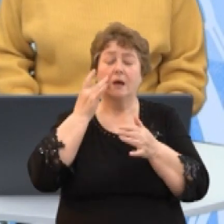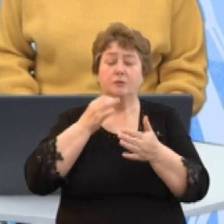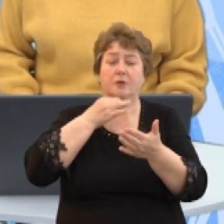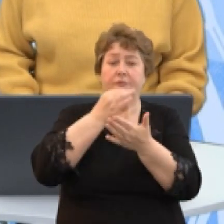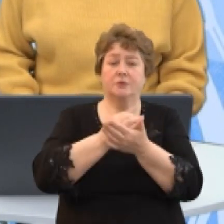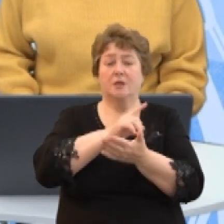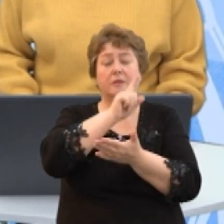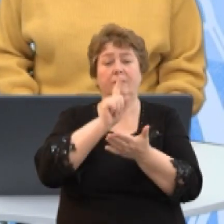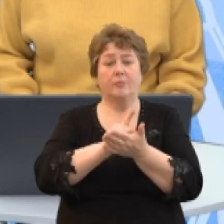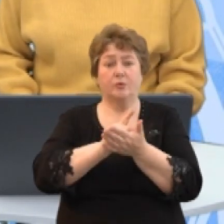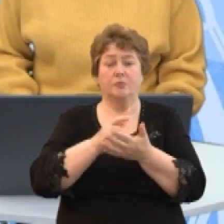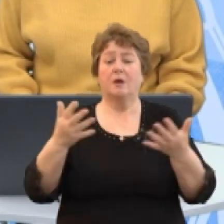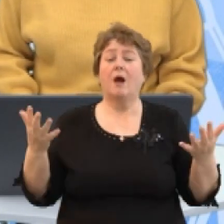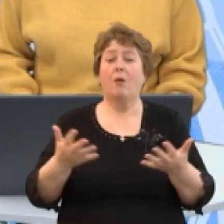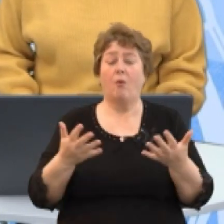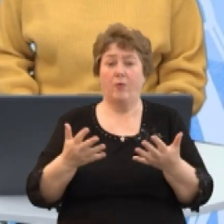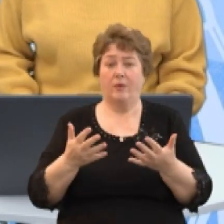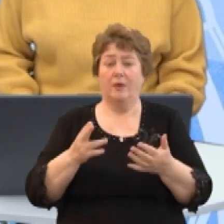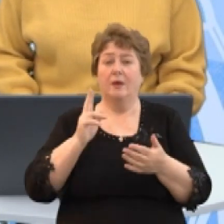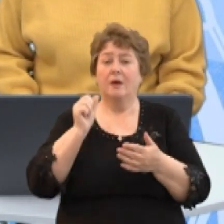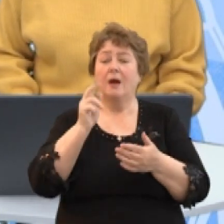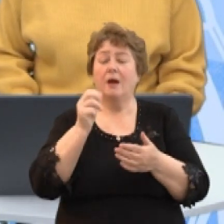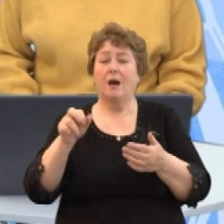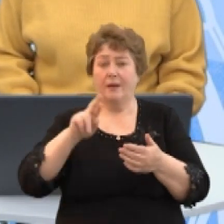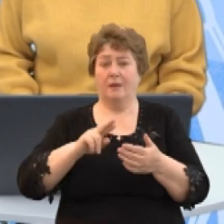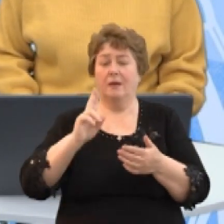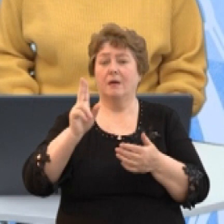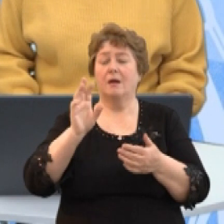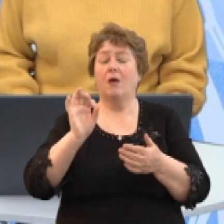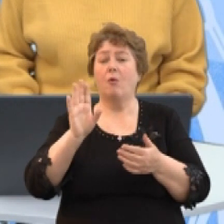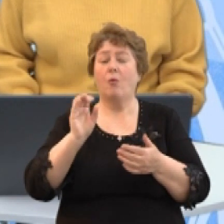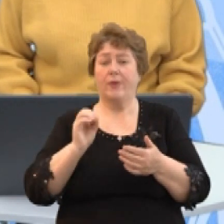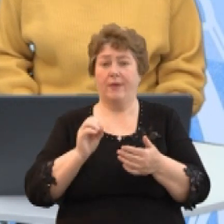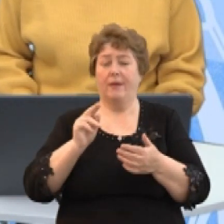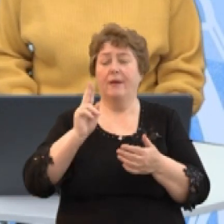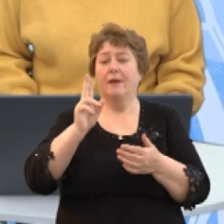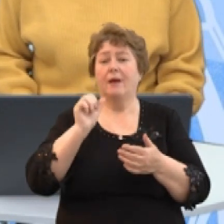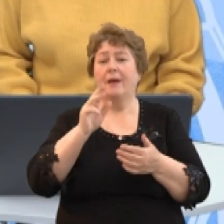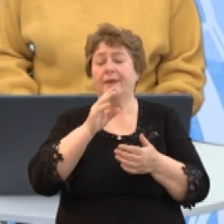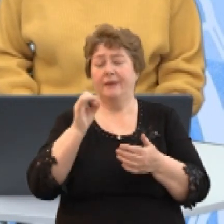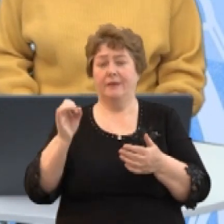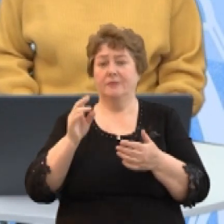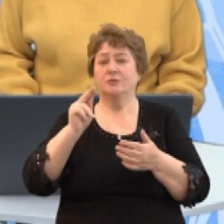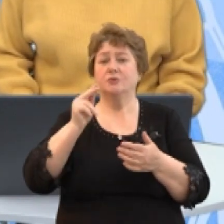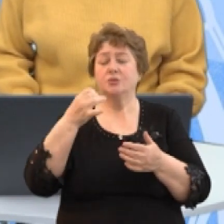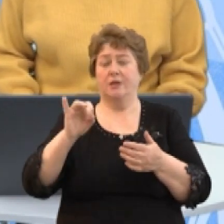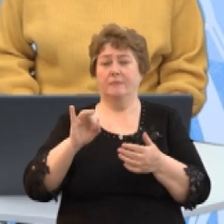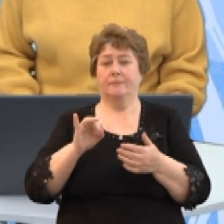отвечает на вопросы какой какая к кое-какие чей